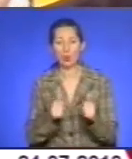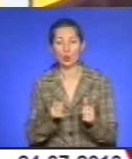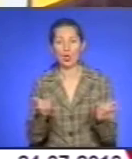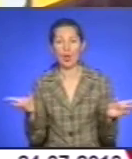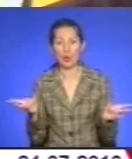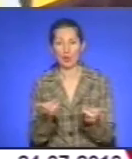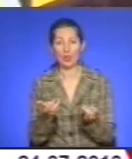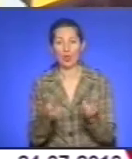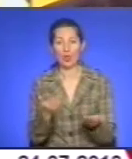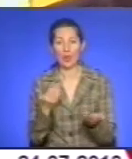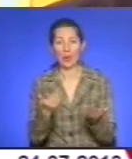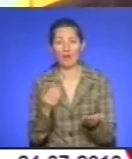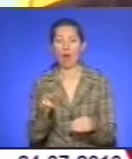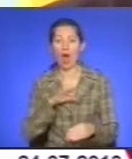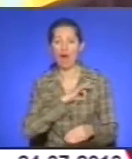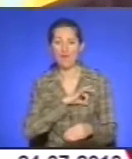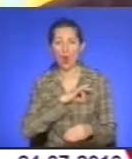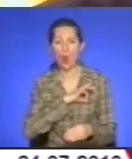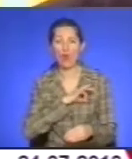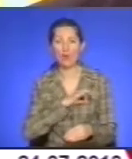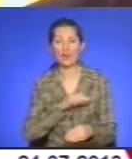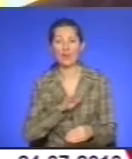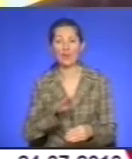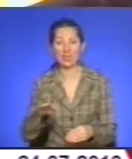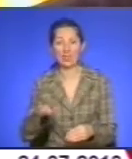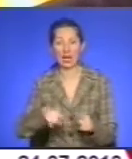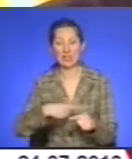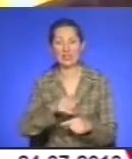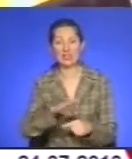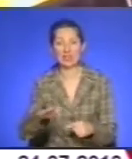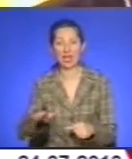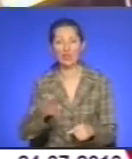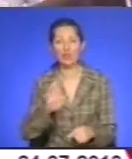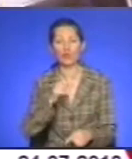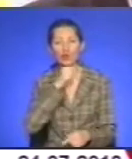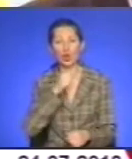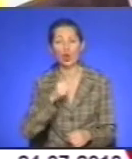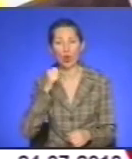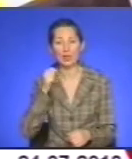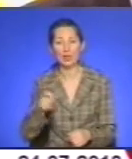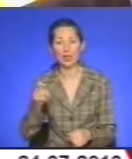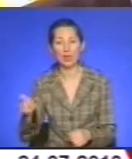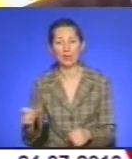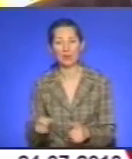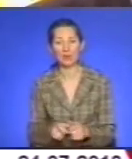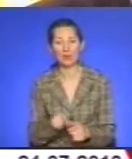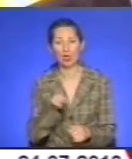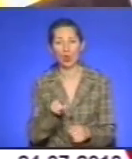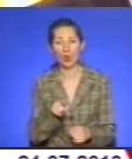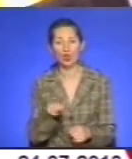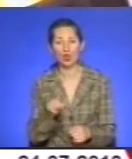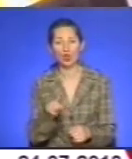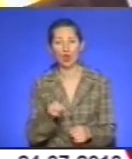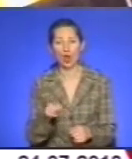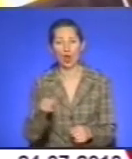потрібно, напевне, виховувати в дітях, а потім через дітей, напевне, і в дорослих. То, що